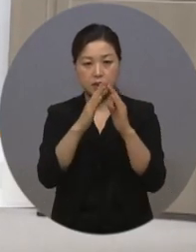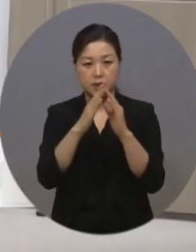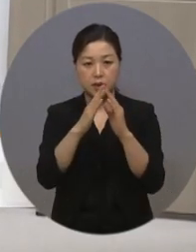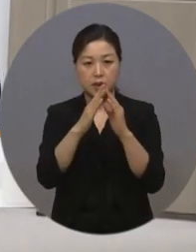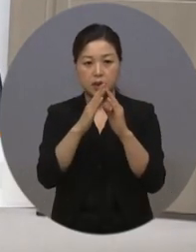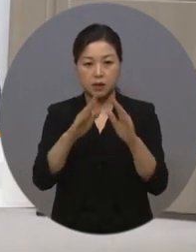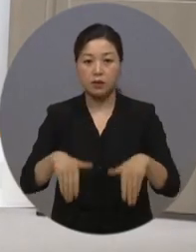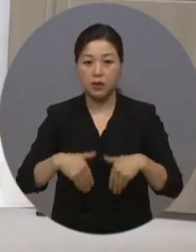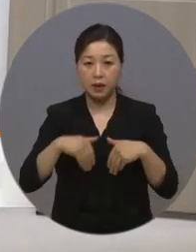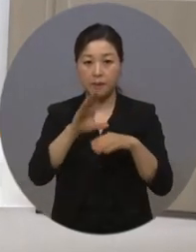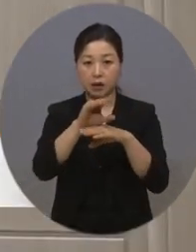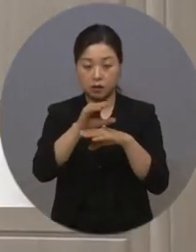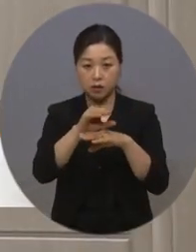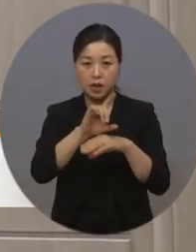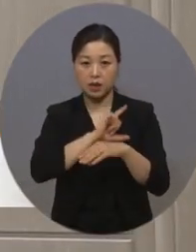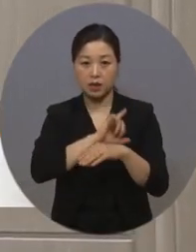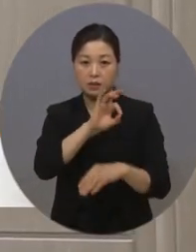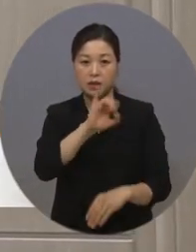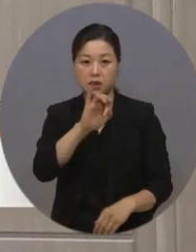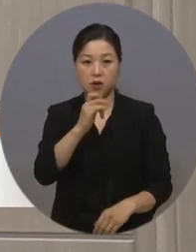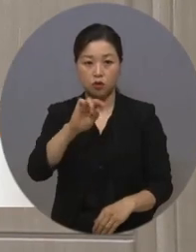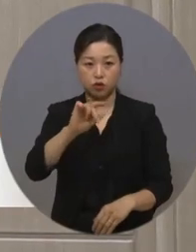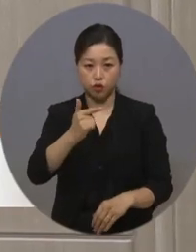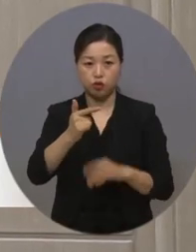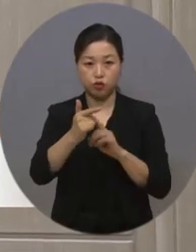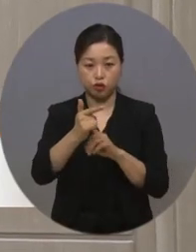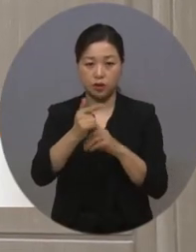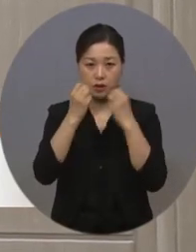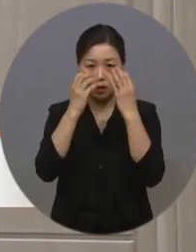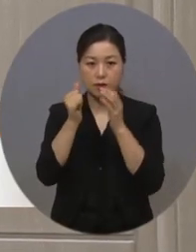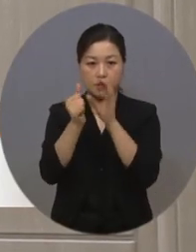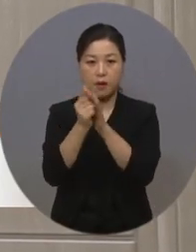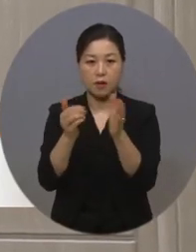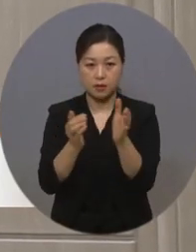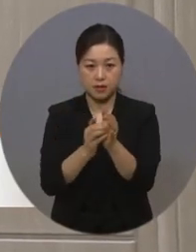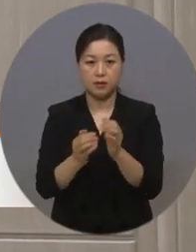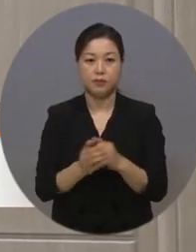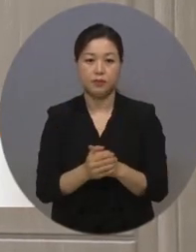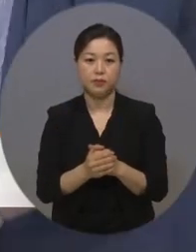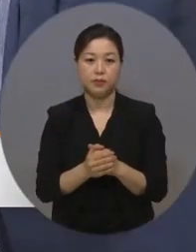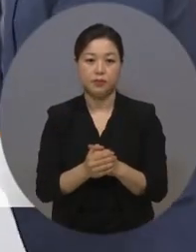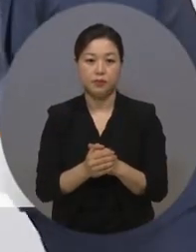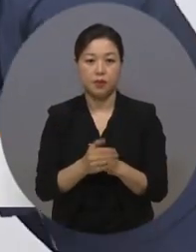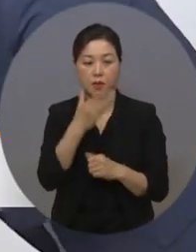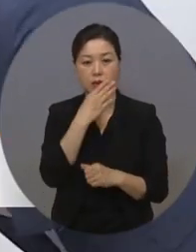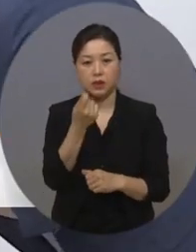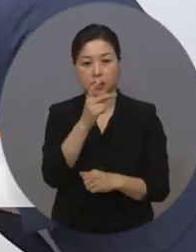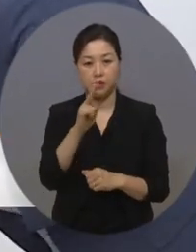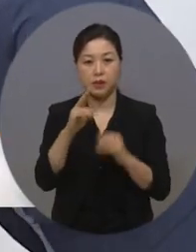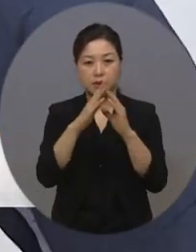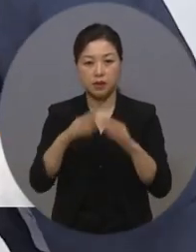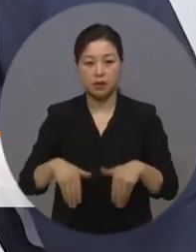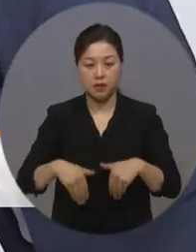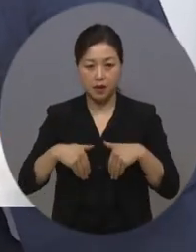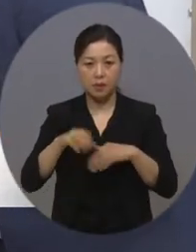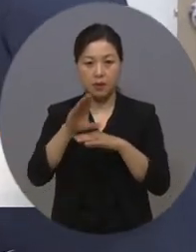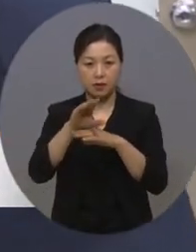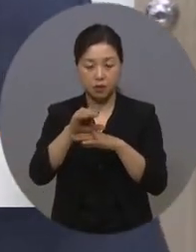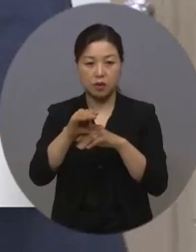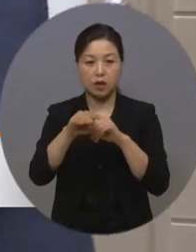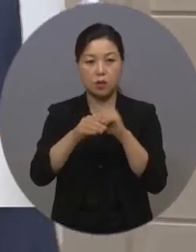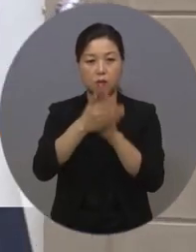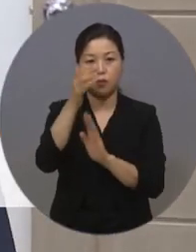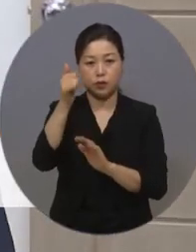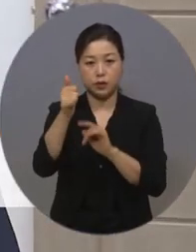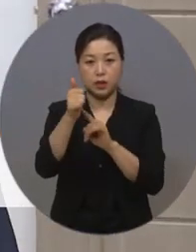사장이 임명됐습니다 이영춘 의 신임 사장은 그간 복지 tv 전남 방송분 구장으로 실무를 총괄 하며